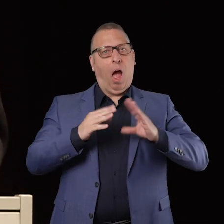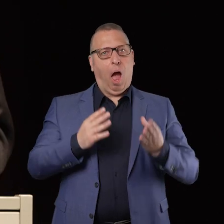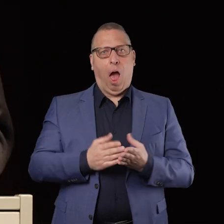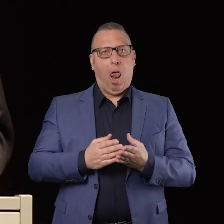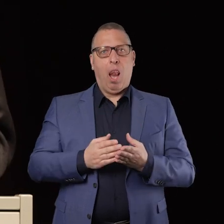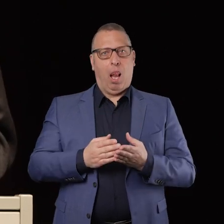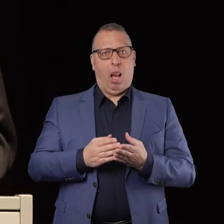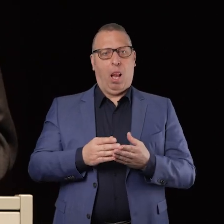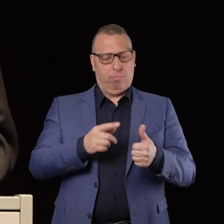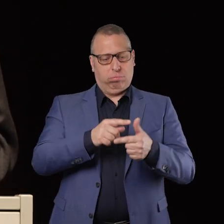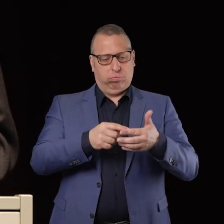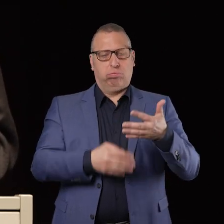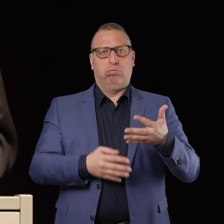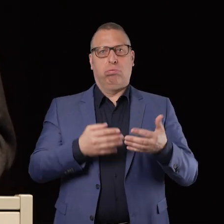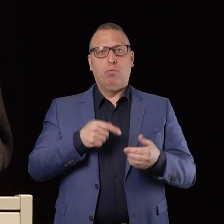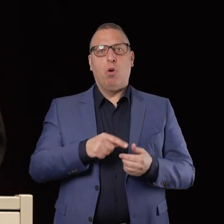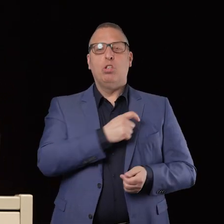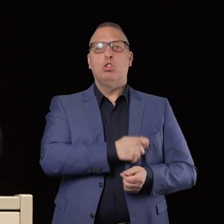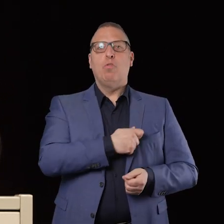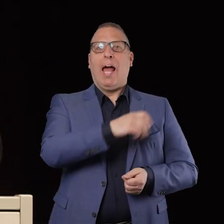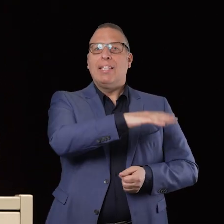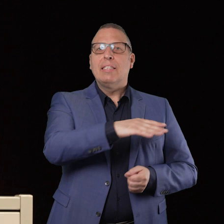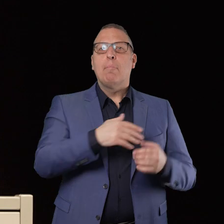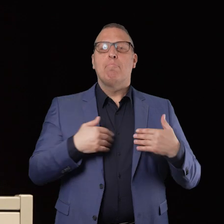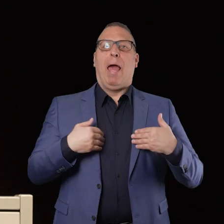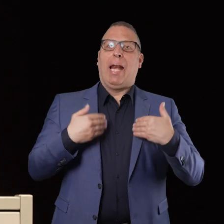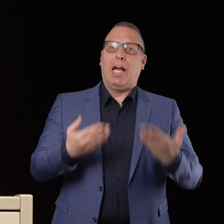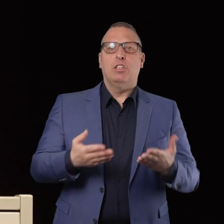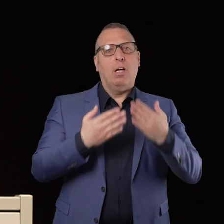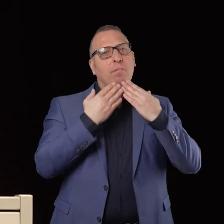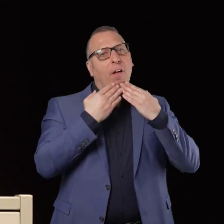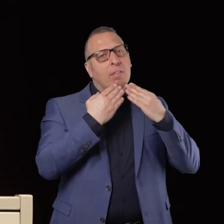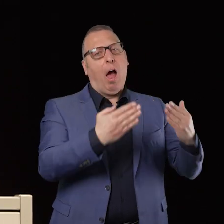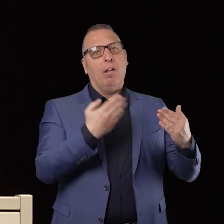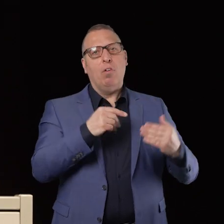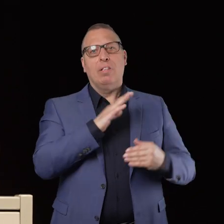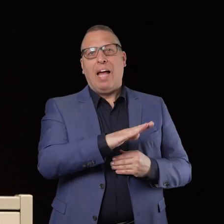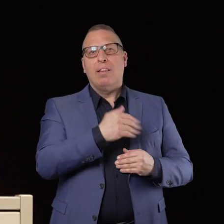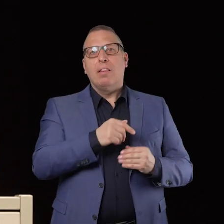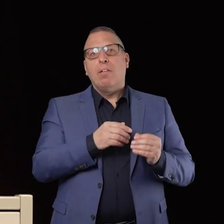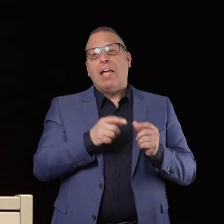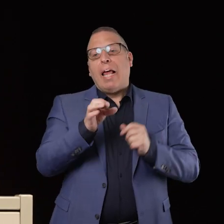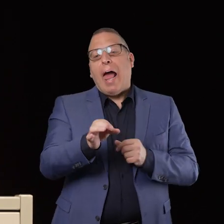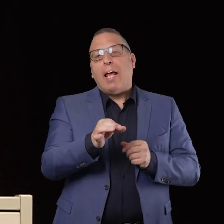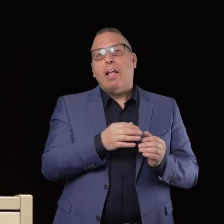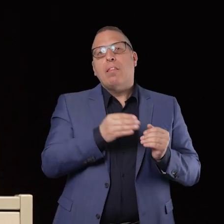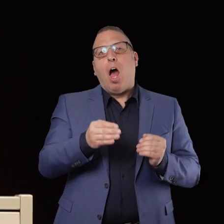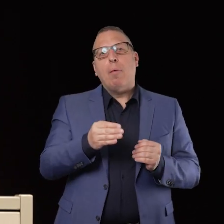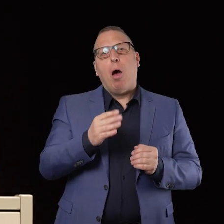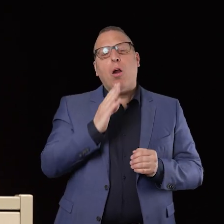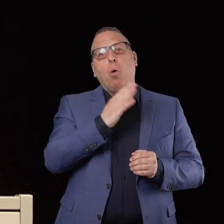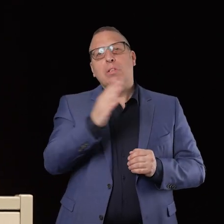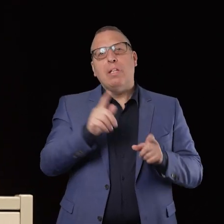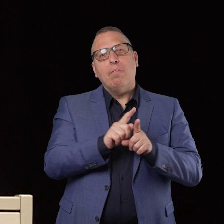All dies ist nicht zuletzt der Bereitschaft der Schweiz zu verdanken, auf die Anliegen seines kleinen Nachbarns